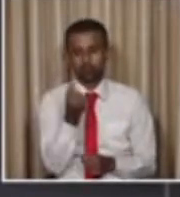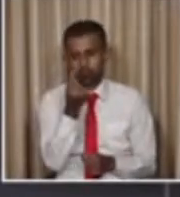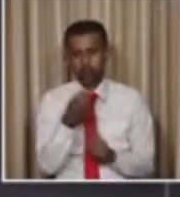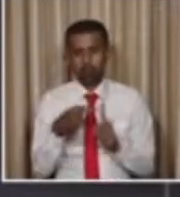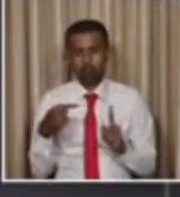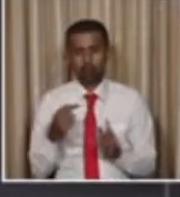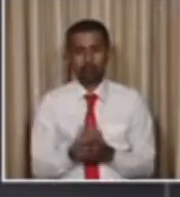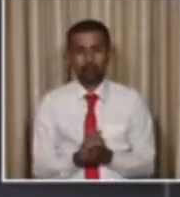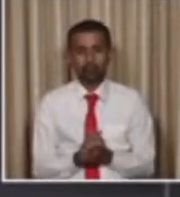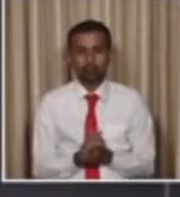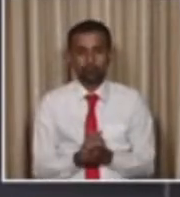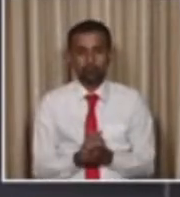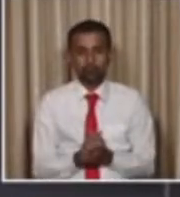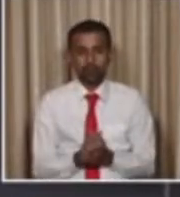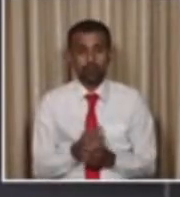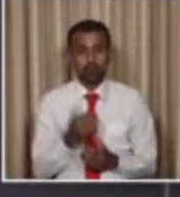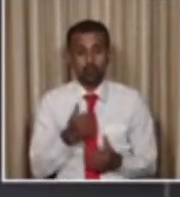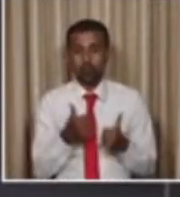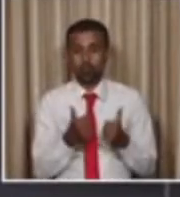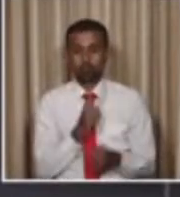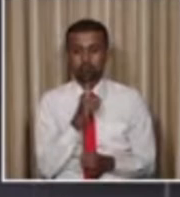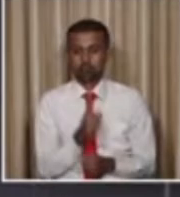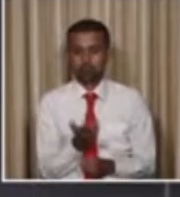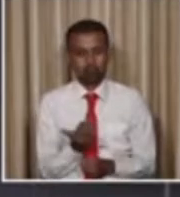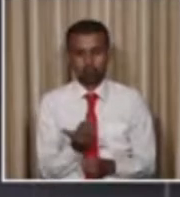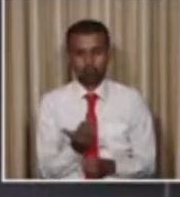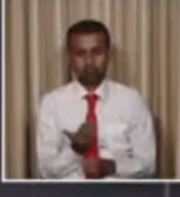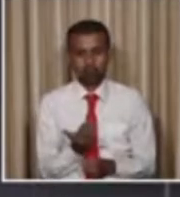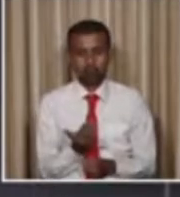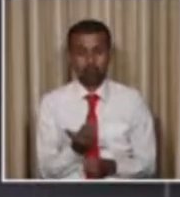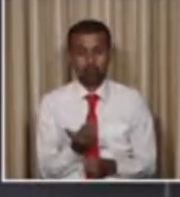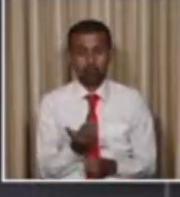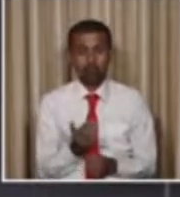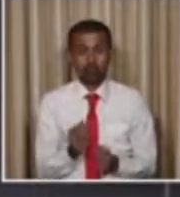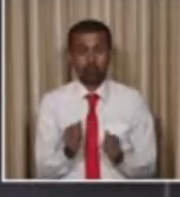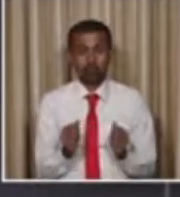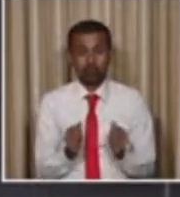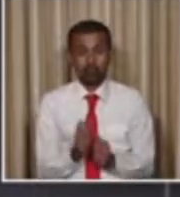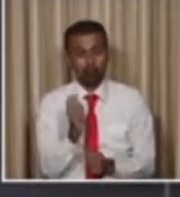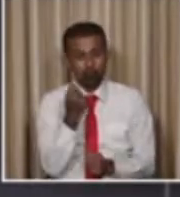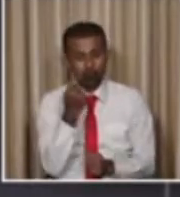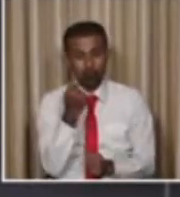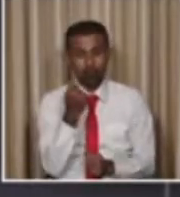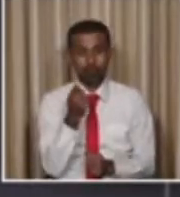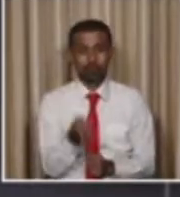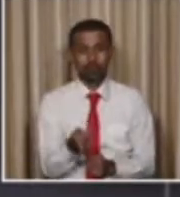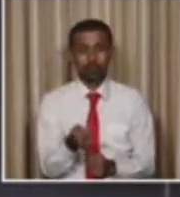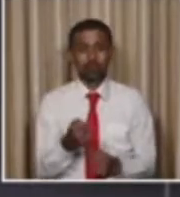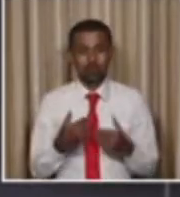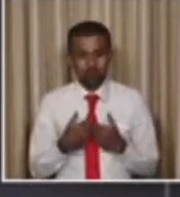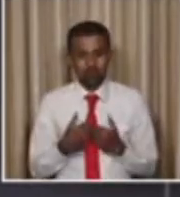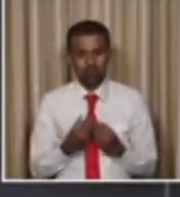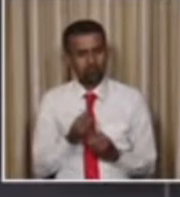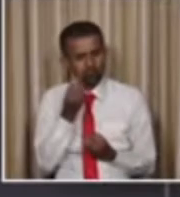ප්‍රමාණයක් එතුමාට ඒකට අපි අගය කළ යුතුයි ඒ කරලා තියෙන ඒ ජයග්‍රහණයට එතුමාට අපි ඒ දෙන්න